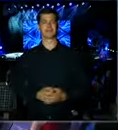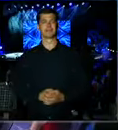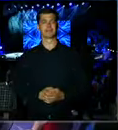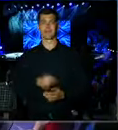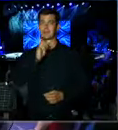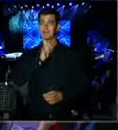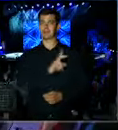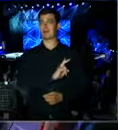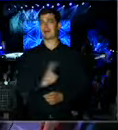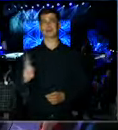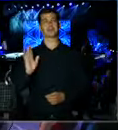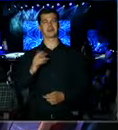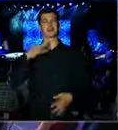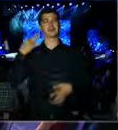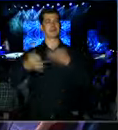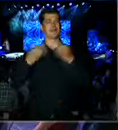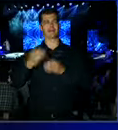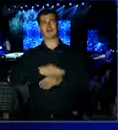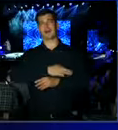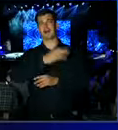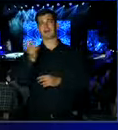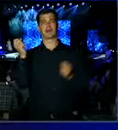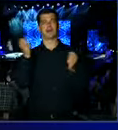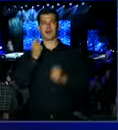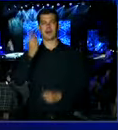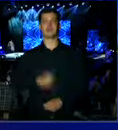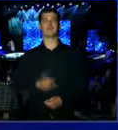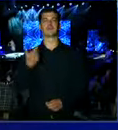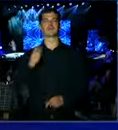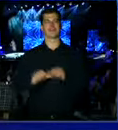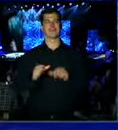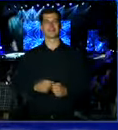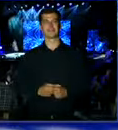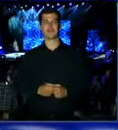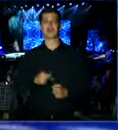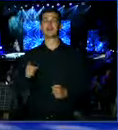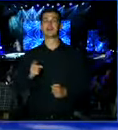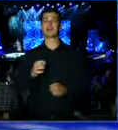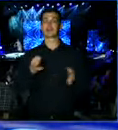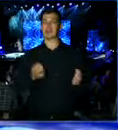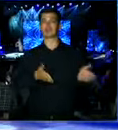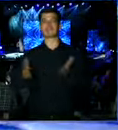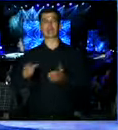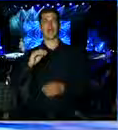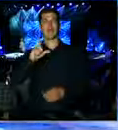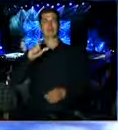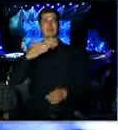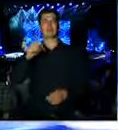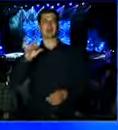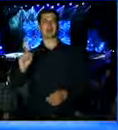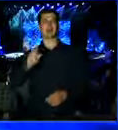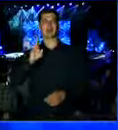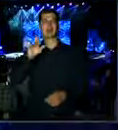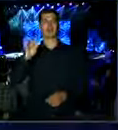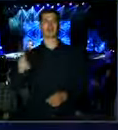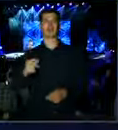Wszyscy goście z pewnością będą śpiewać do białego rana. 100 lat dla pary młodej. Drodzy Państwo, a teraz Emilia Krok, lat